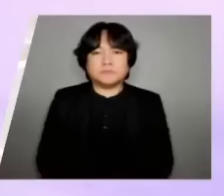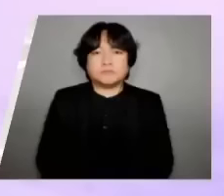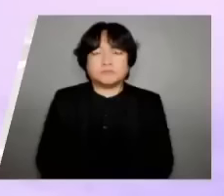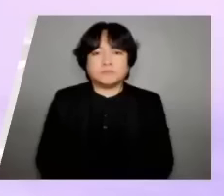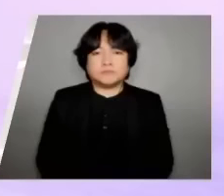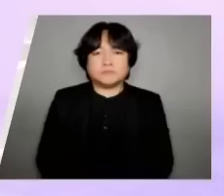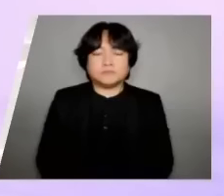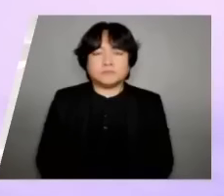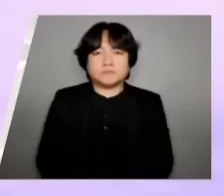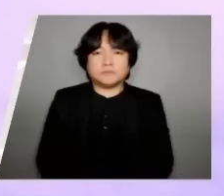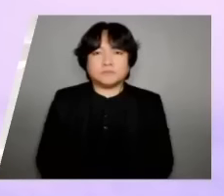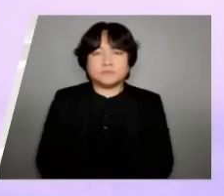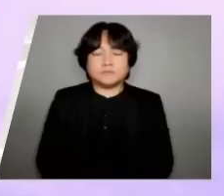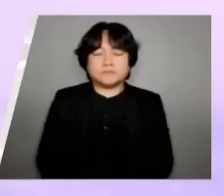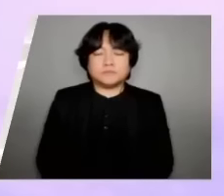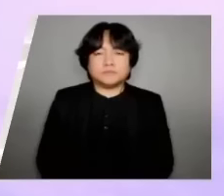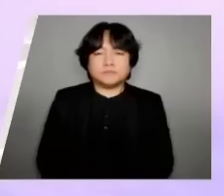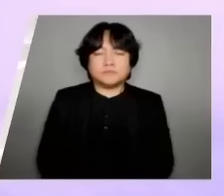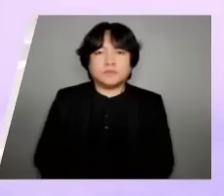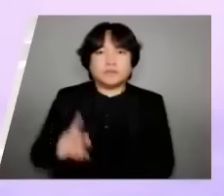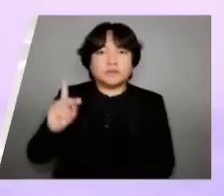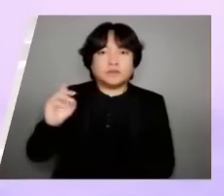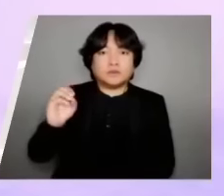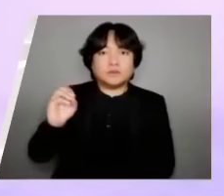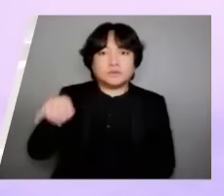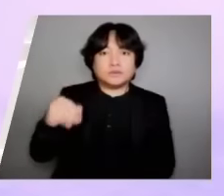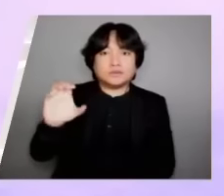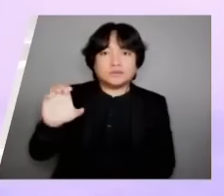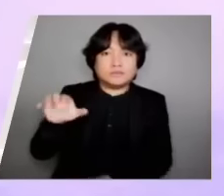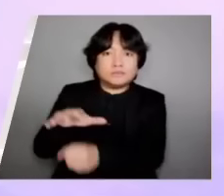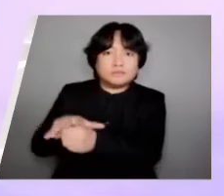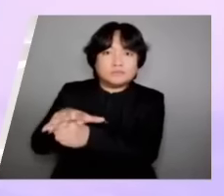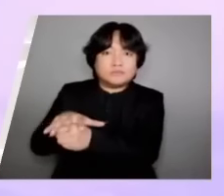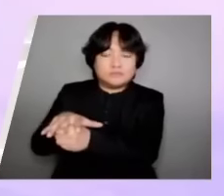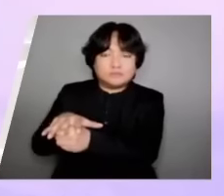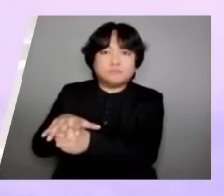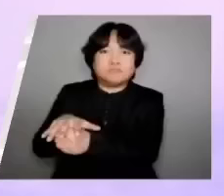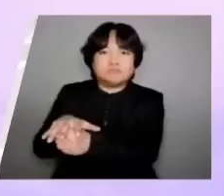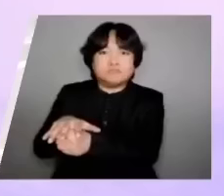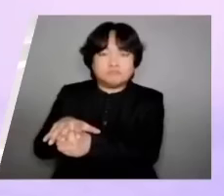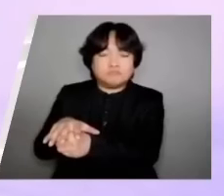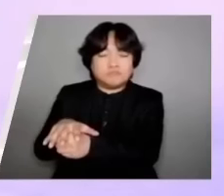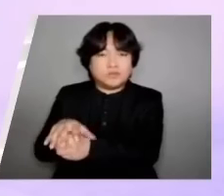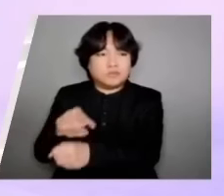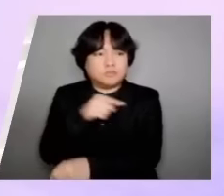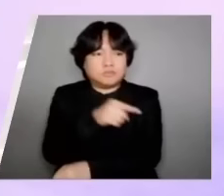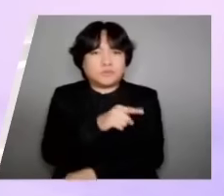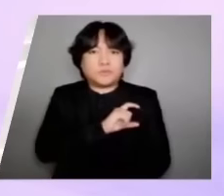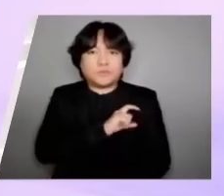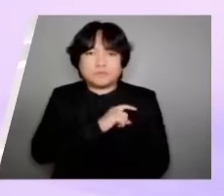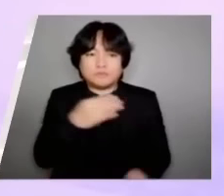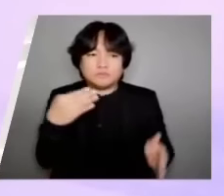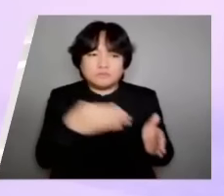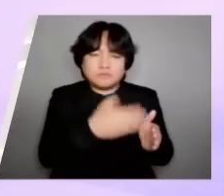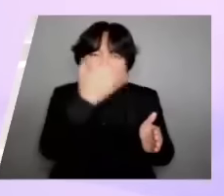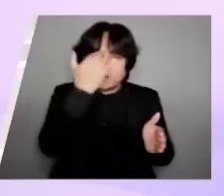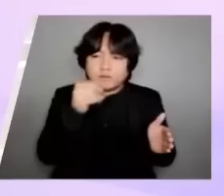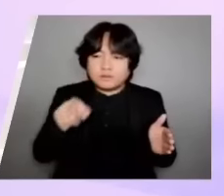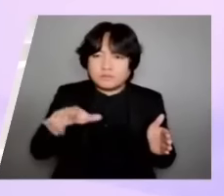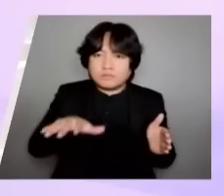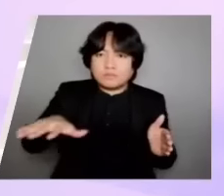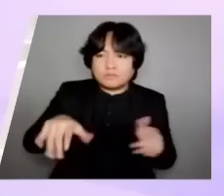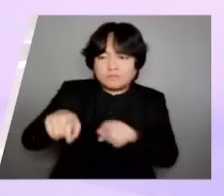Inakusahan ng Kingdom of Jesus Christ ang pulisya na naghukay umano sa basement na isang gusali sa kanilang compound. Pinabulaan na naman ito ng